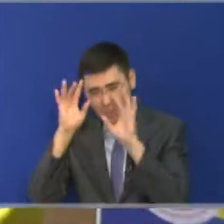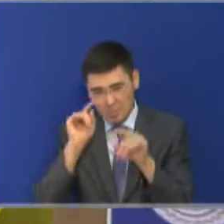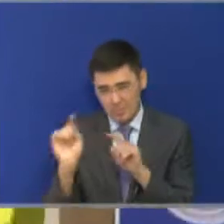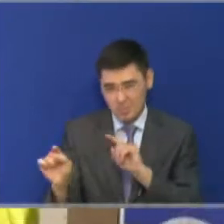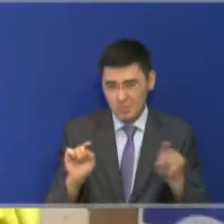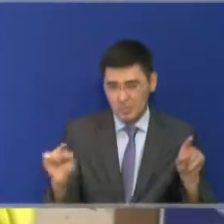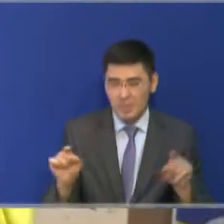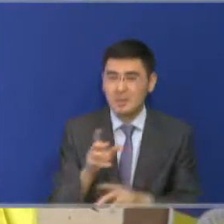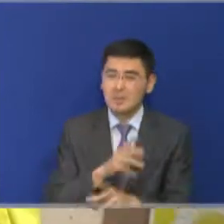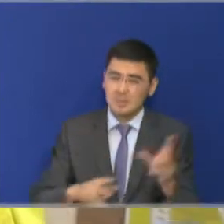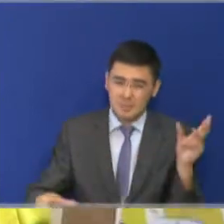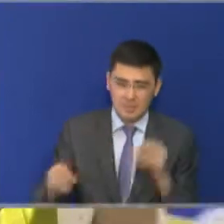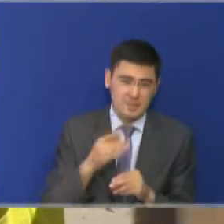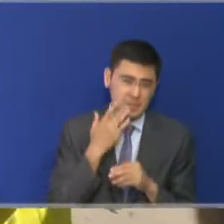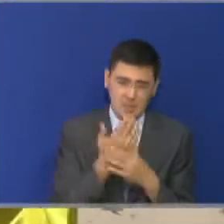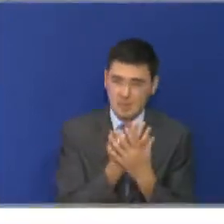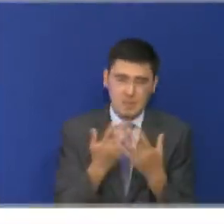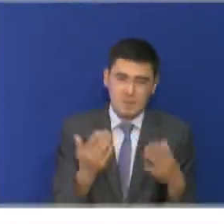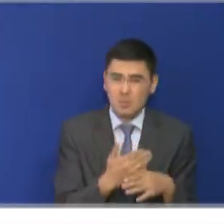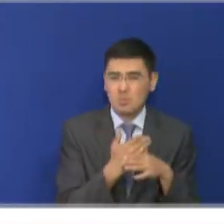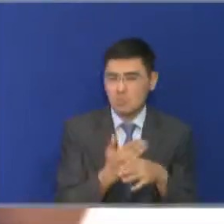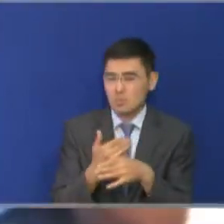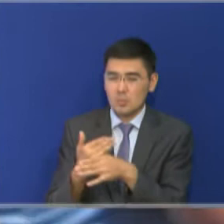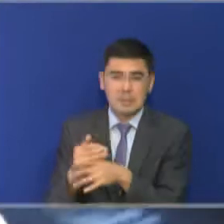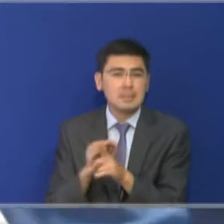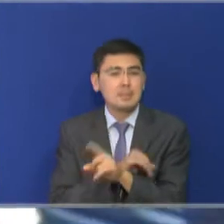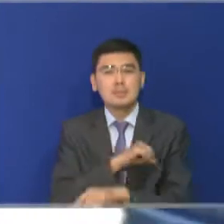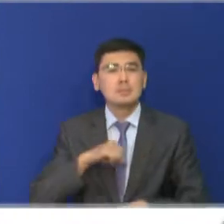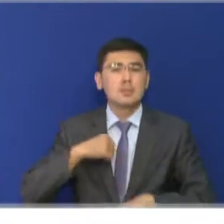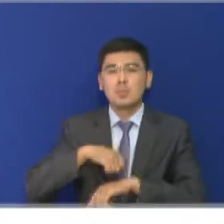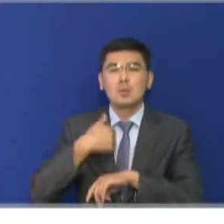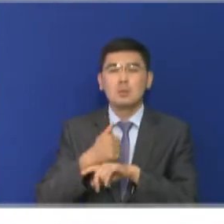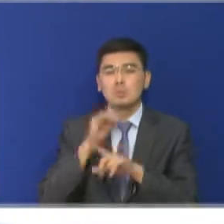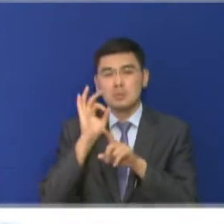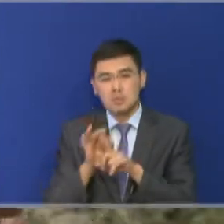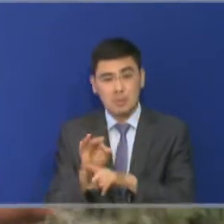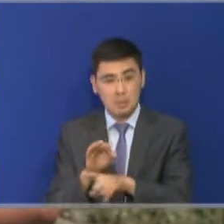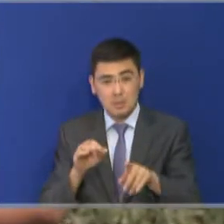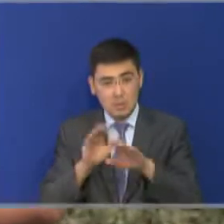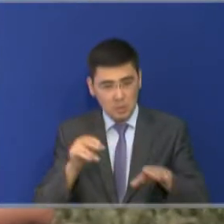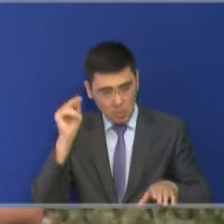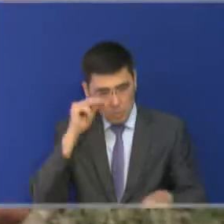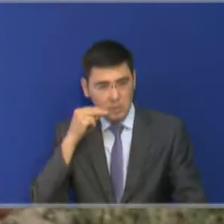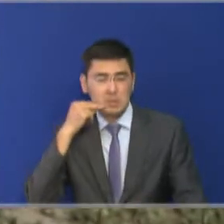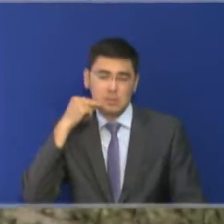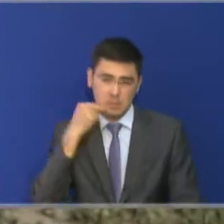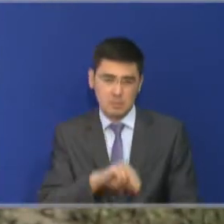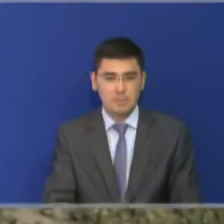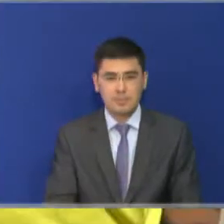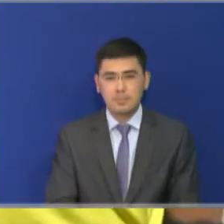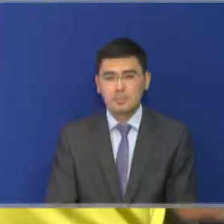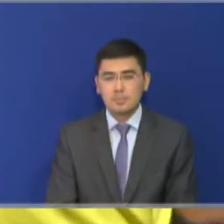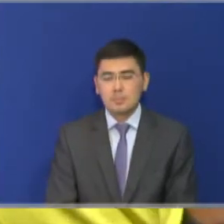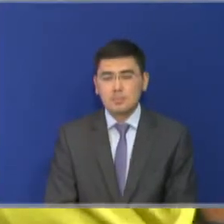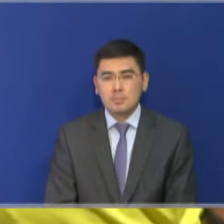жан-жақты қолдау көрсетілуде. Мұндағы басты мақсат – өскелең ұрпаққа сапалы білім мен саналы тәрбие беру. Рысқұл